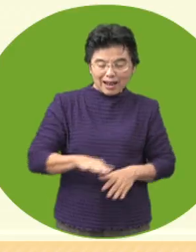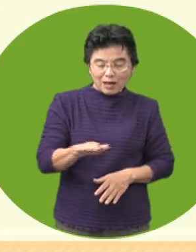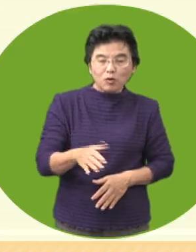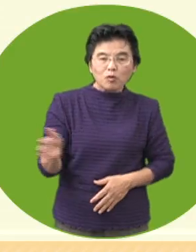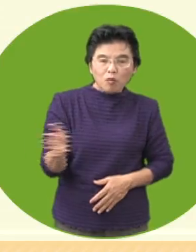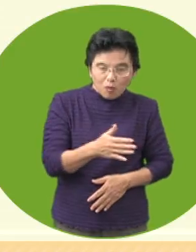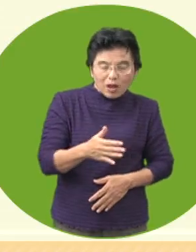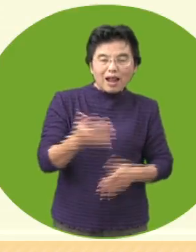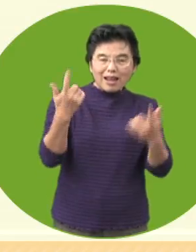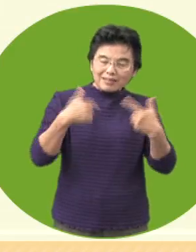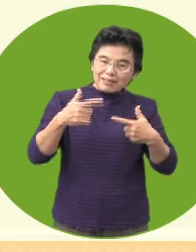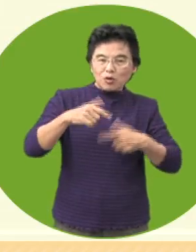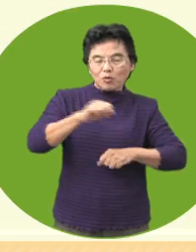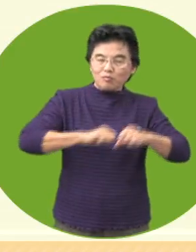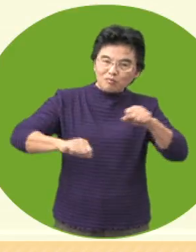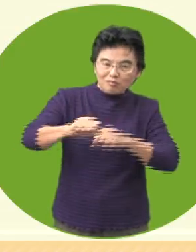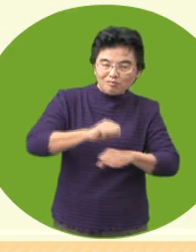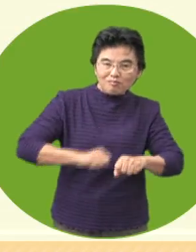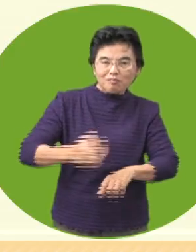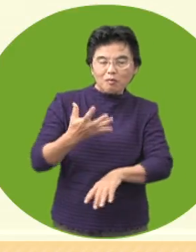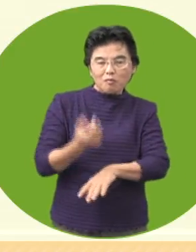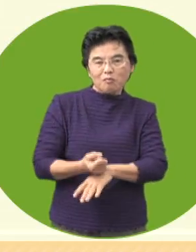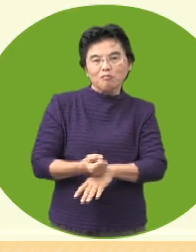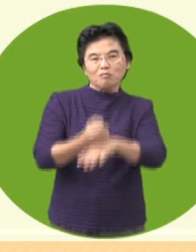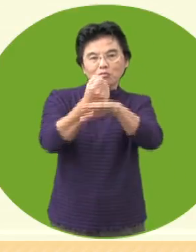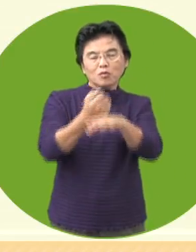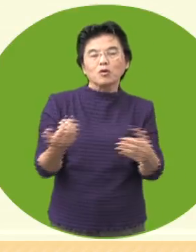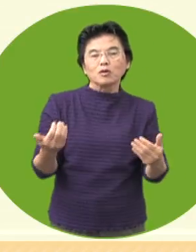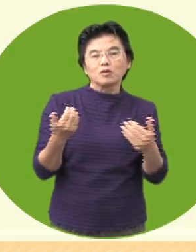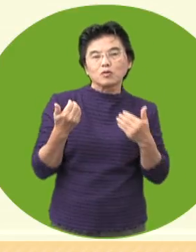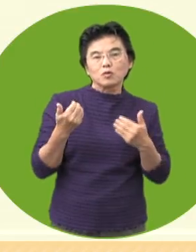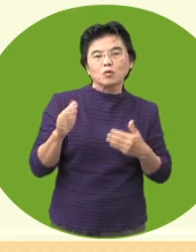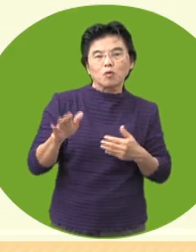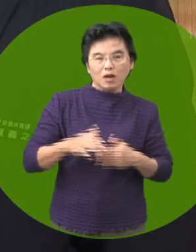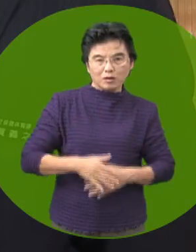に運動する習慣を身につける必要があります。